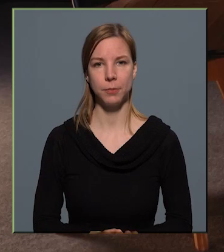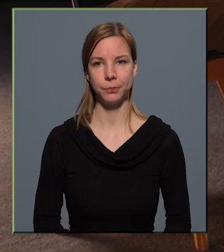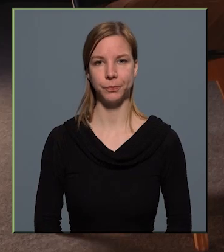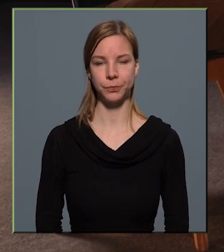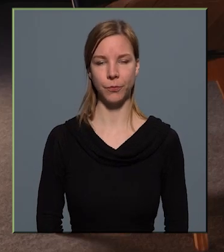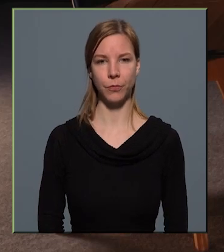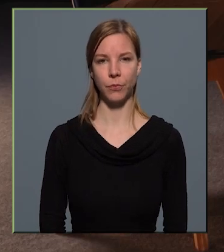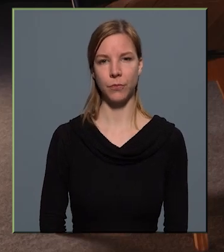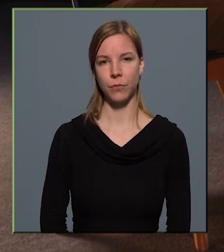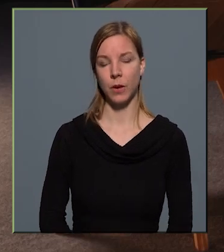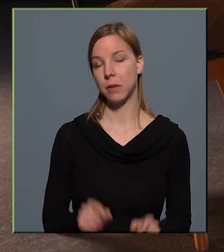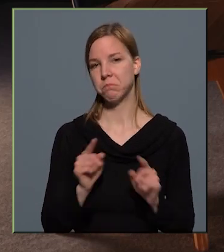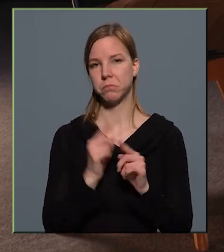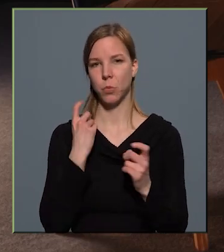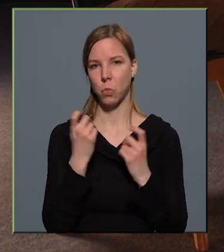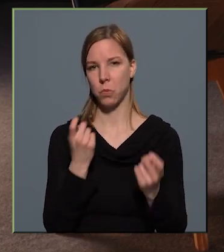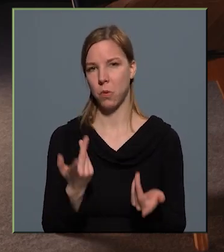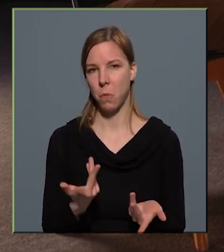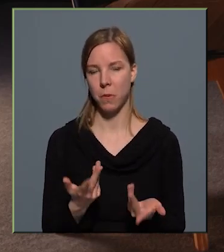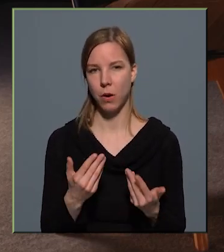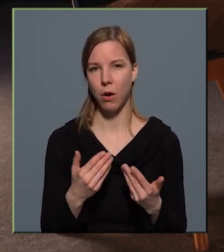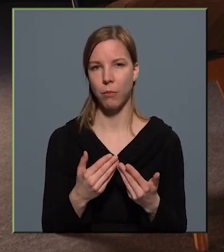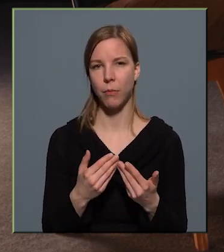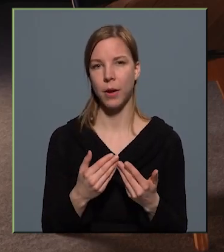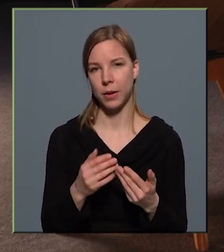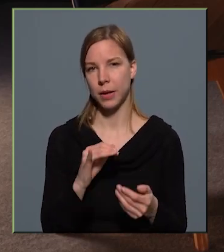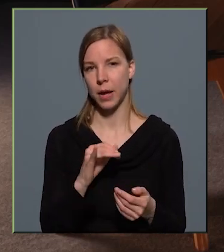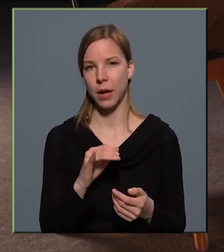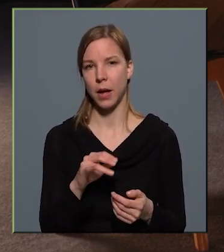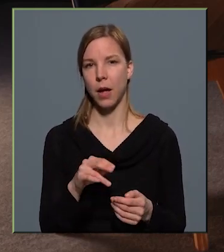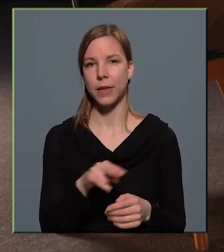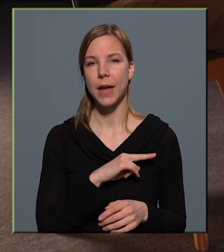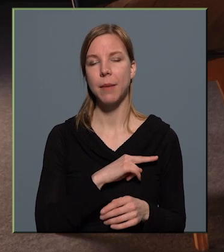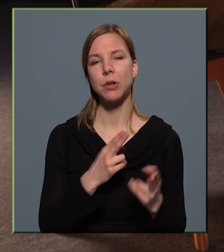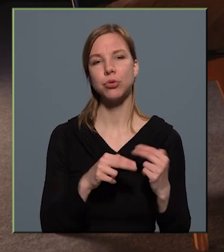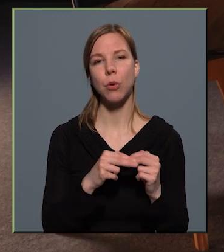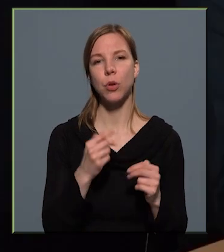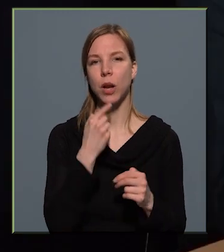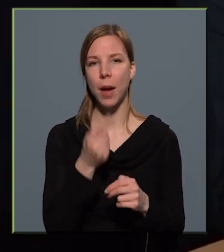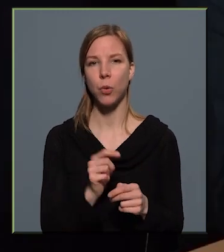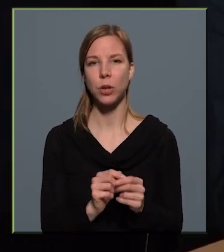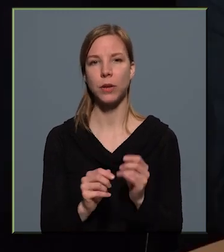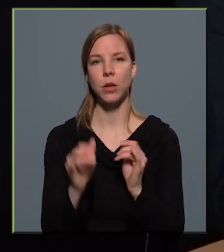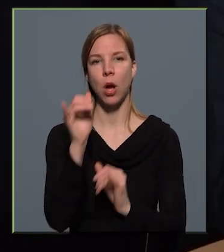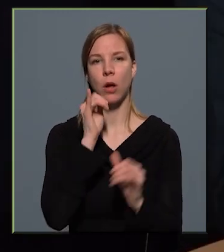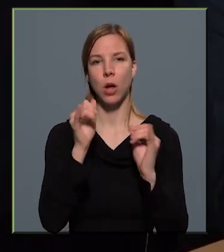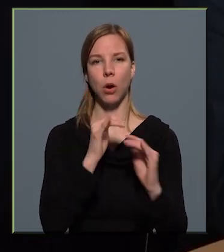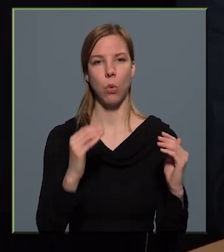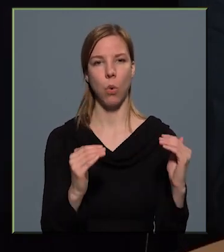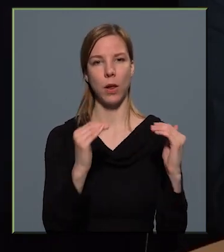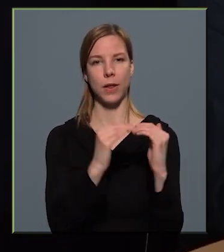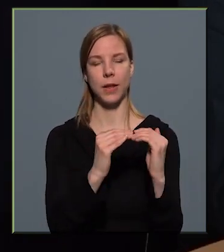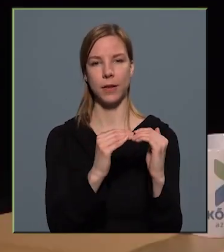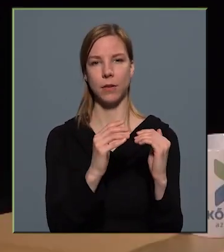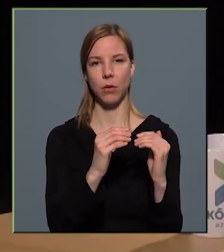azt hiszem, hogy nem árt többször is elmondani, hogy az alkoholszint tolerancia az